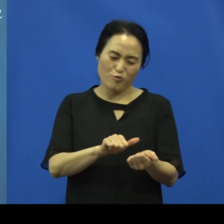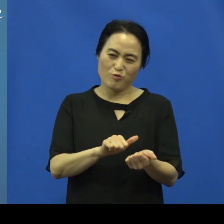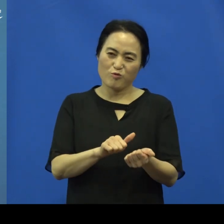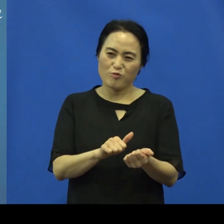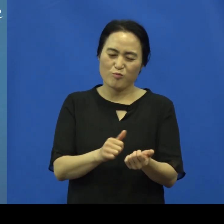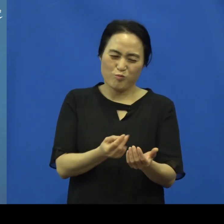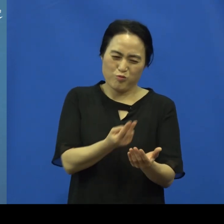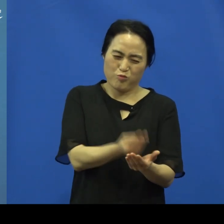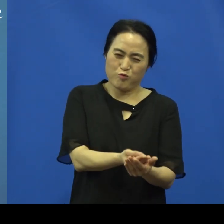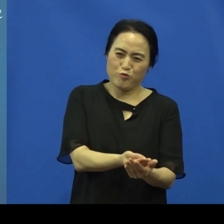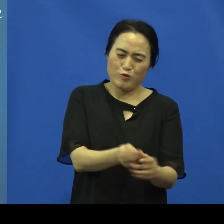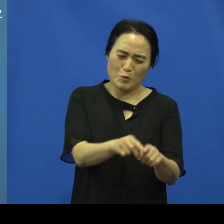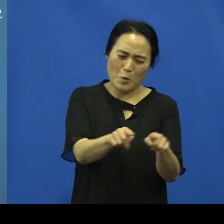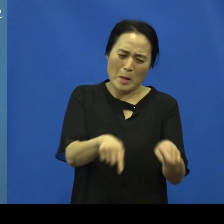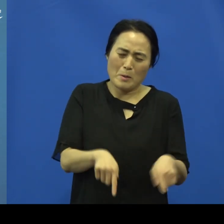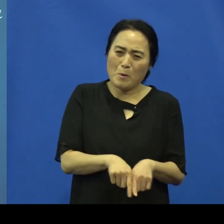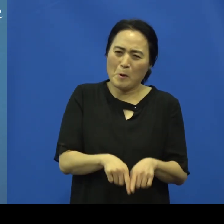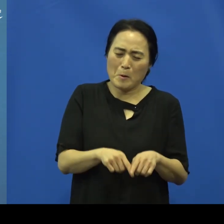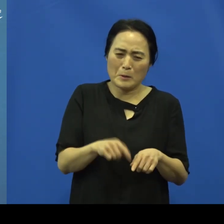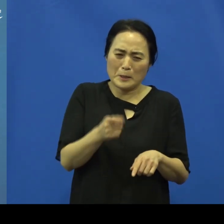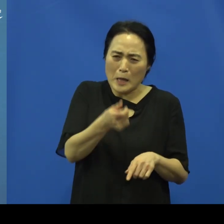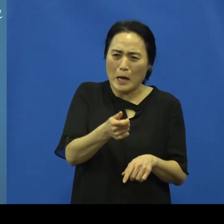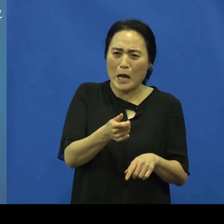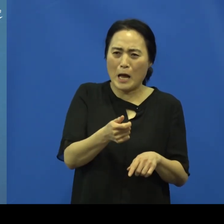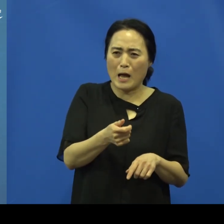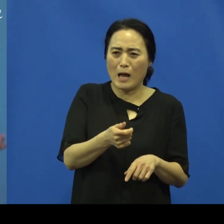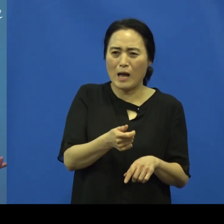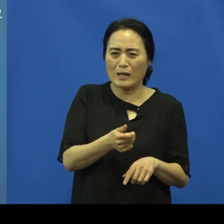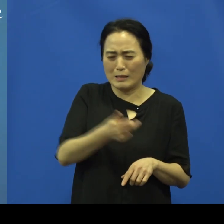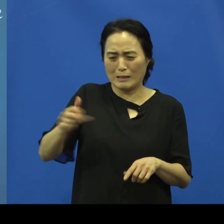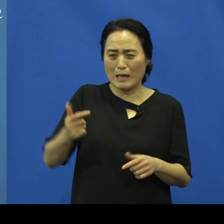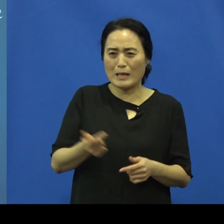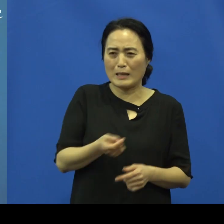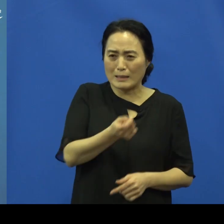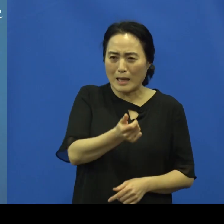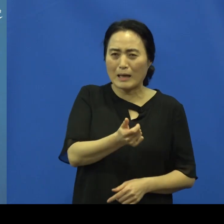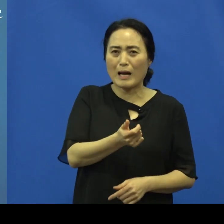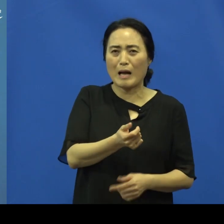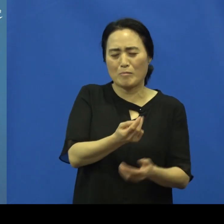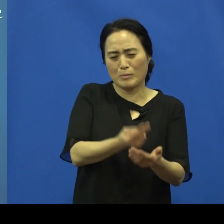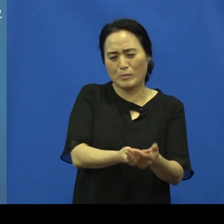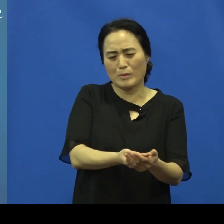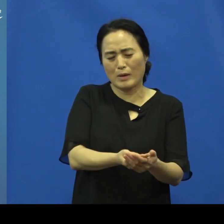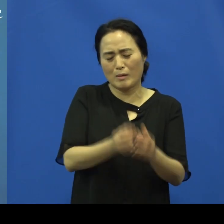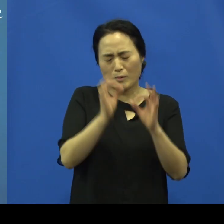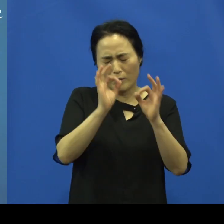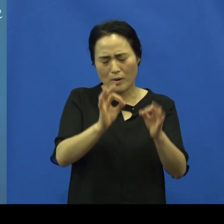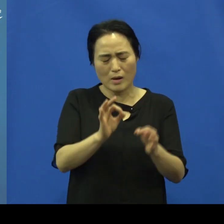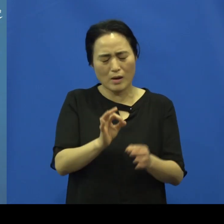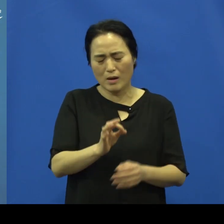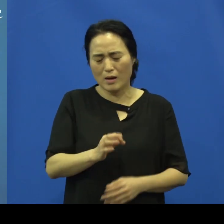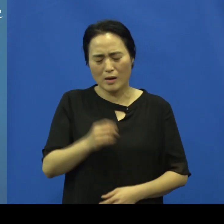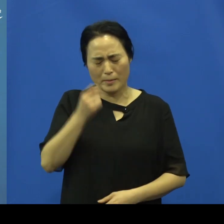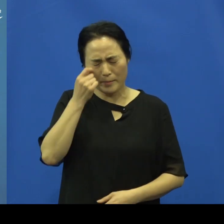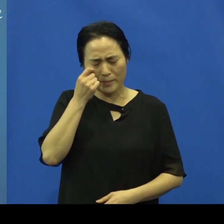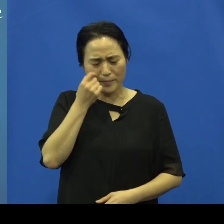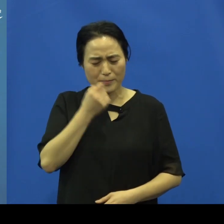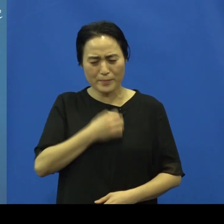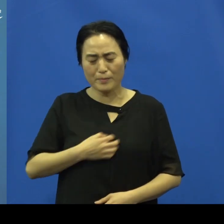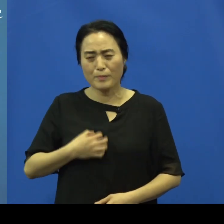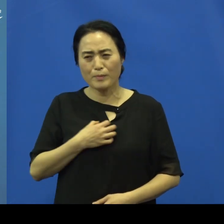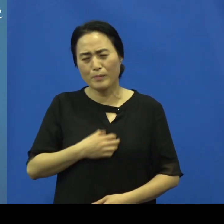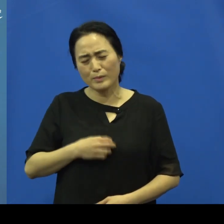관으로 했는데 이거 그 비통함은 말할 수 없어요. 지켜보는 사람 그렇고